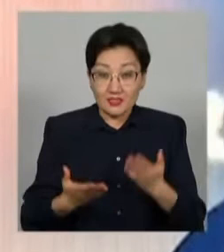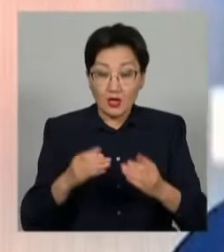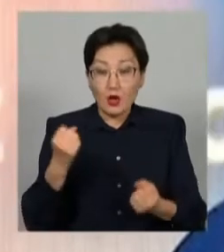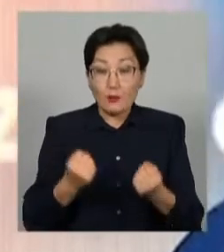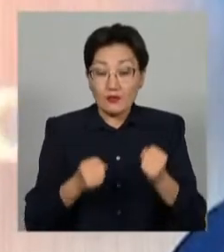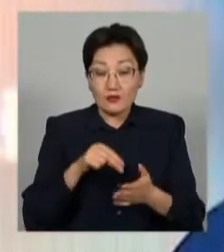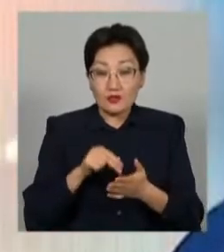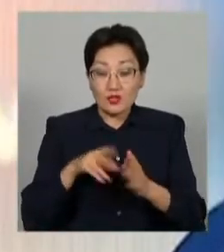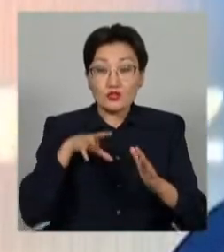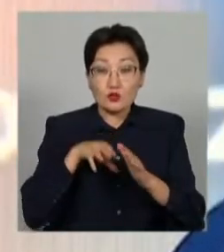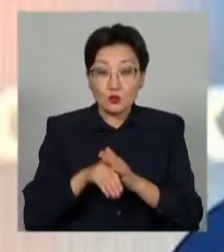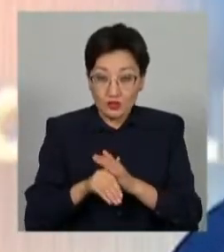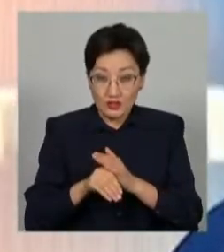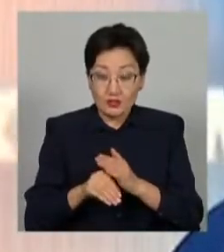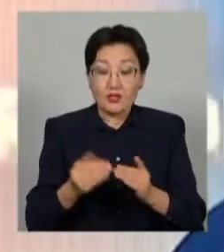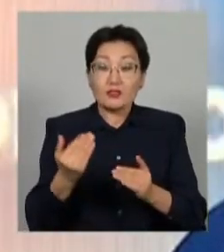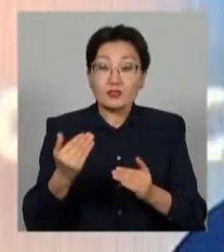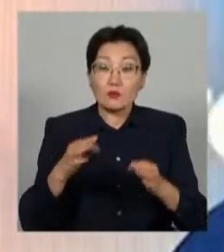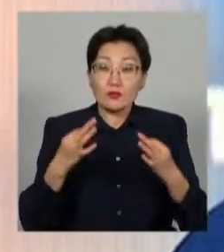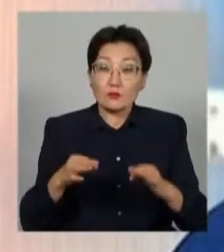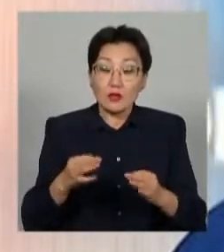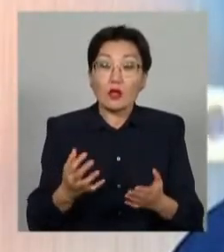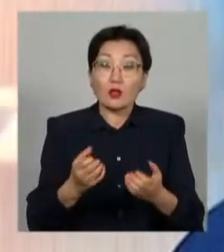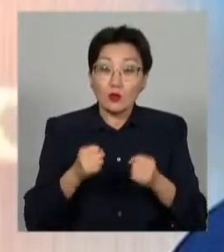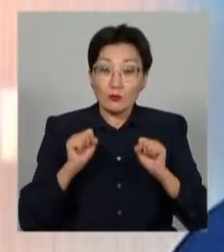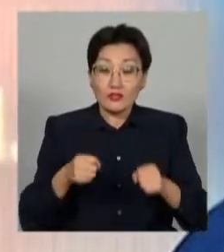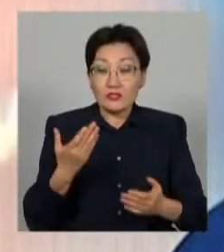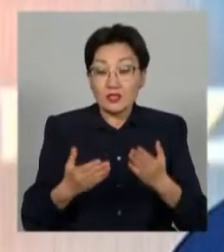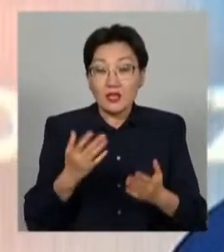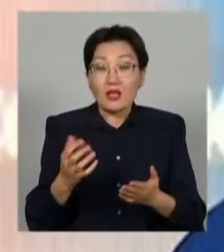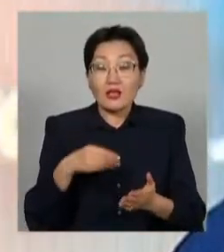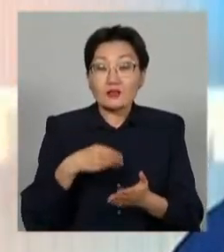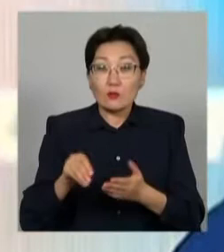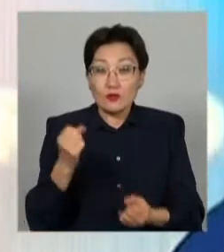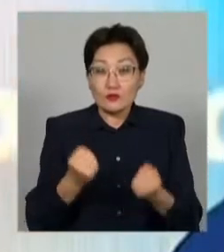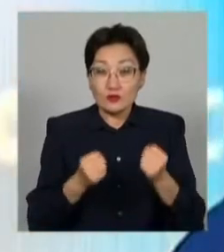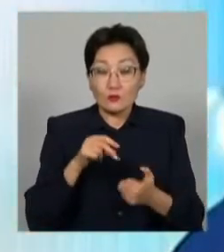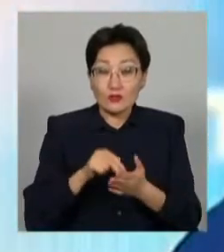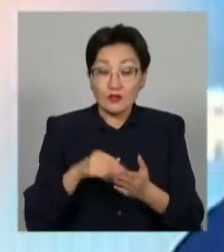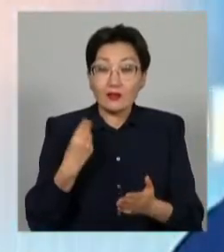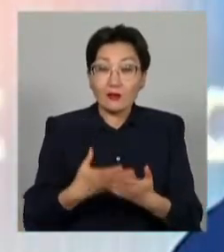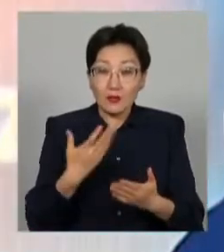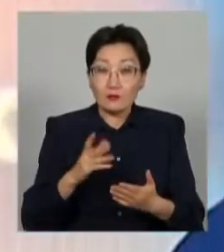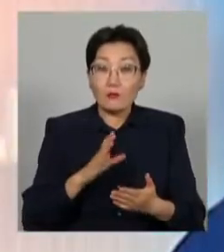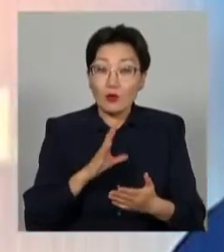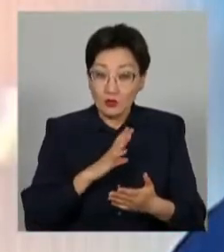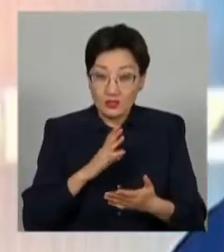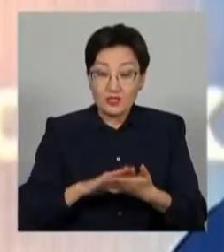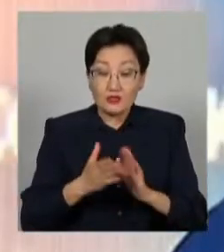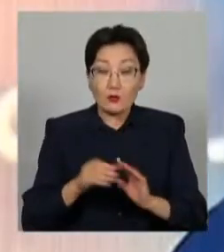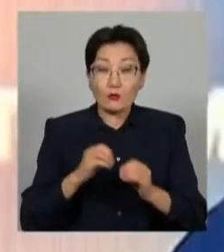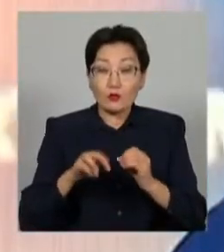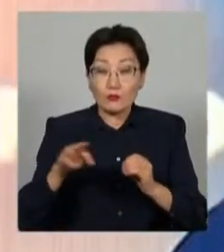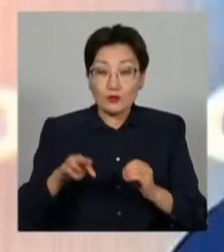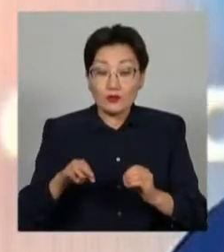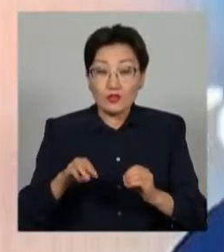машиненің құны соның ішінде болатын болса, сіз оны емін-еркін аласыз. Ал егер алып жатқан машинеңіздің құны одан қымбат болатын болса, сіз 10 миллионнан